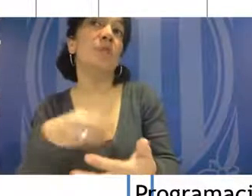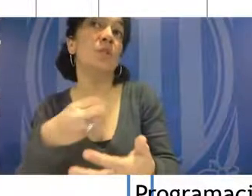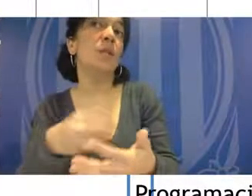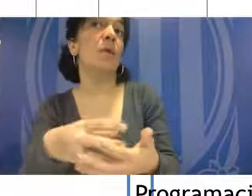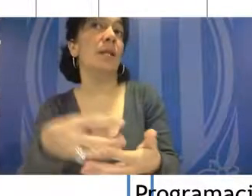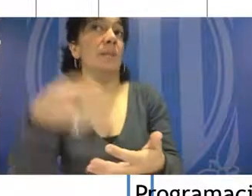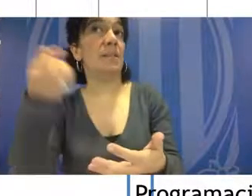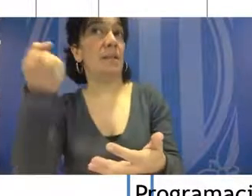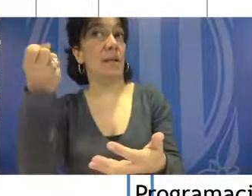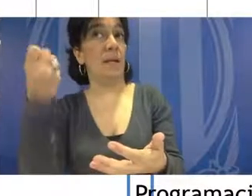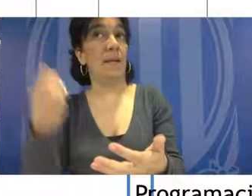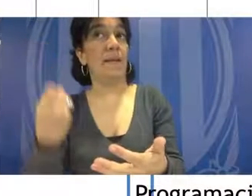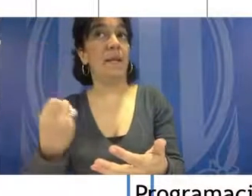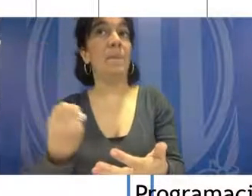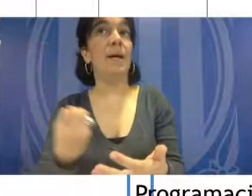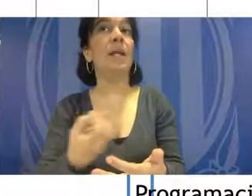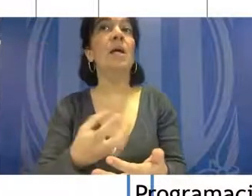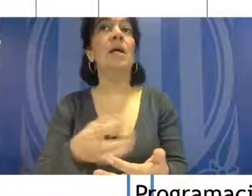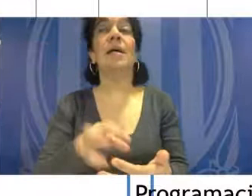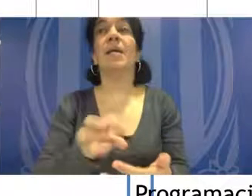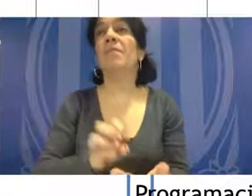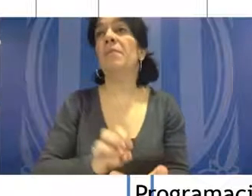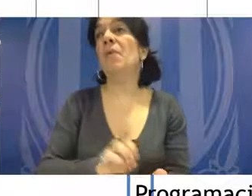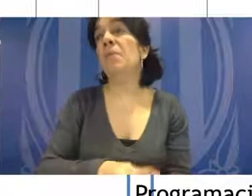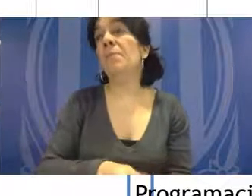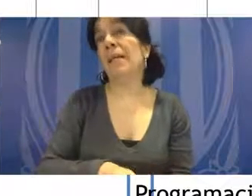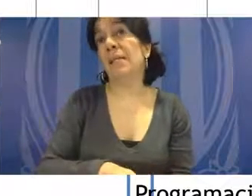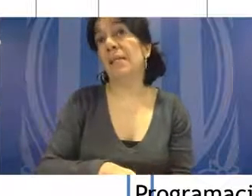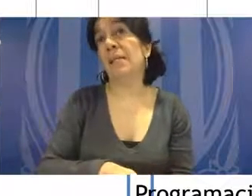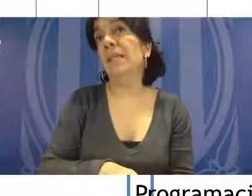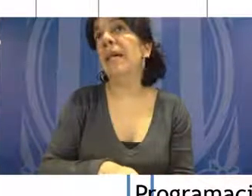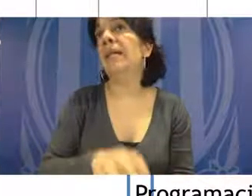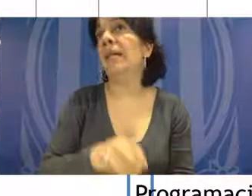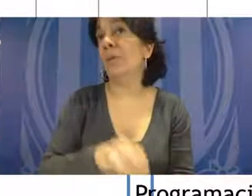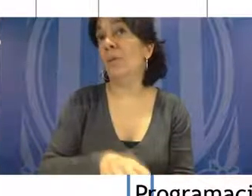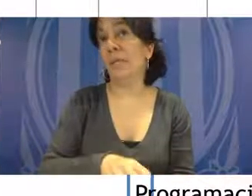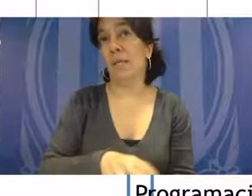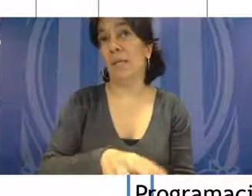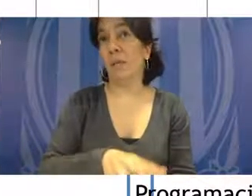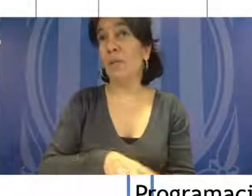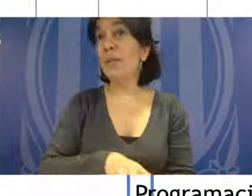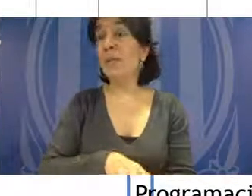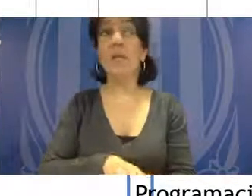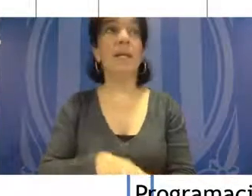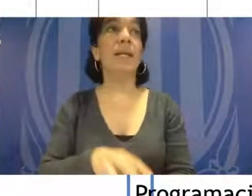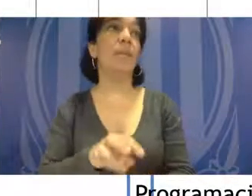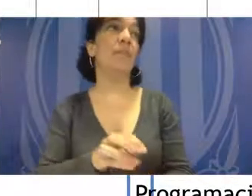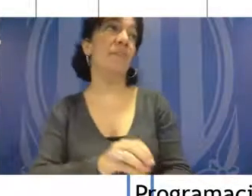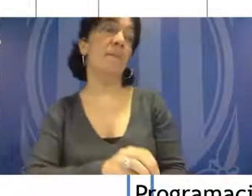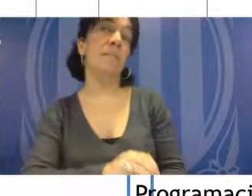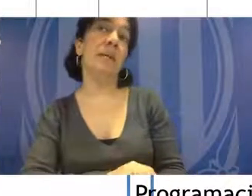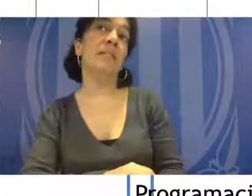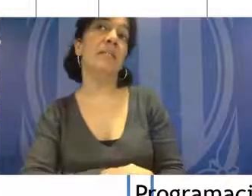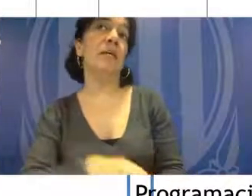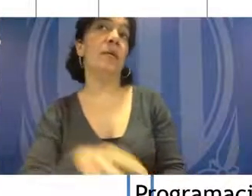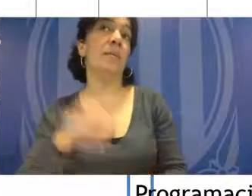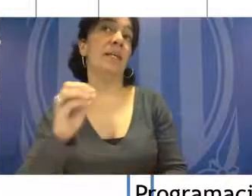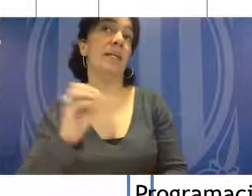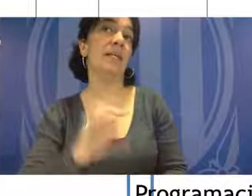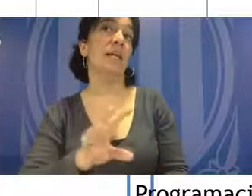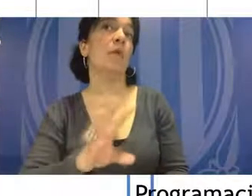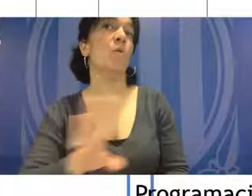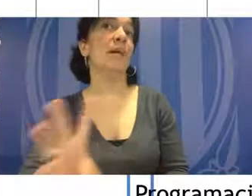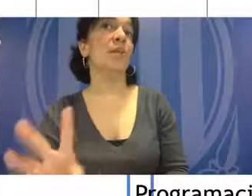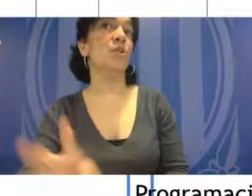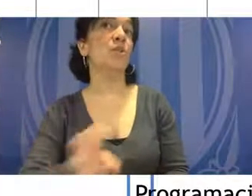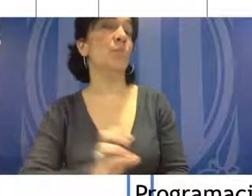sí que us explico, que també és la darrera part, que fem 10 impactes al dia entre tuits i retuits i l'aprofitem més per